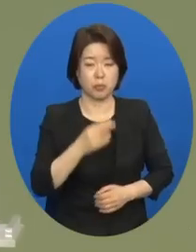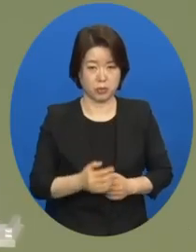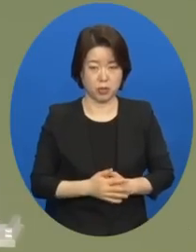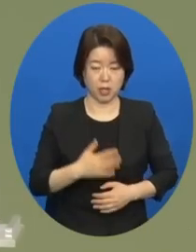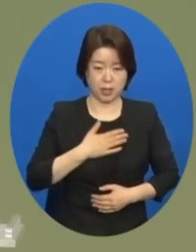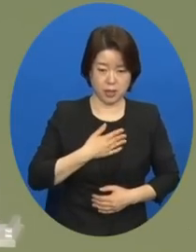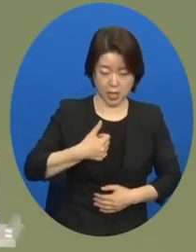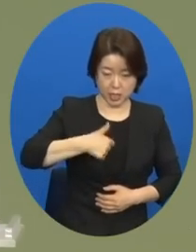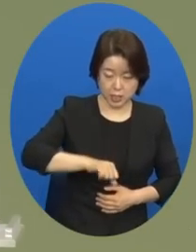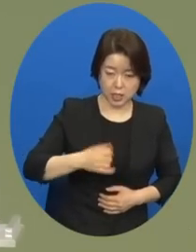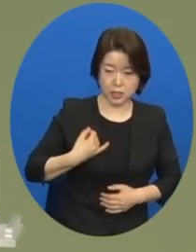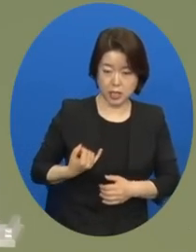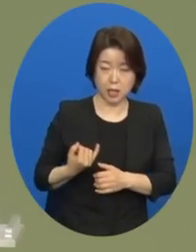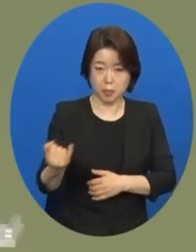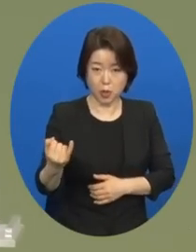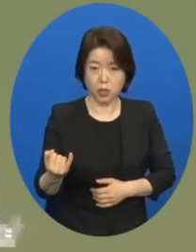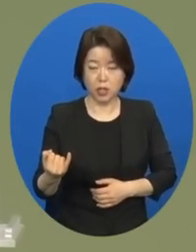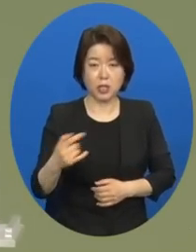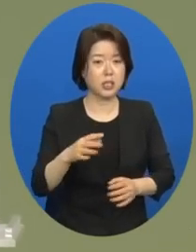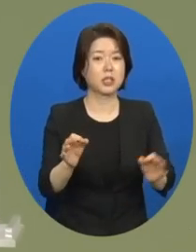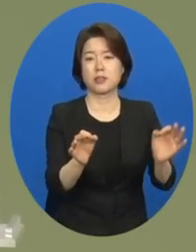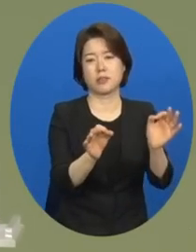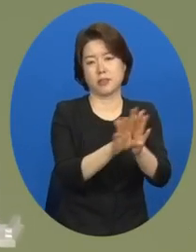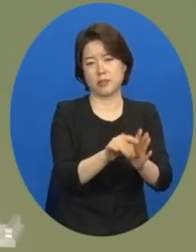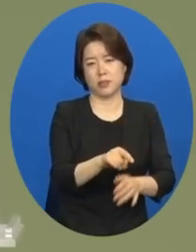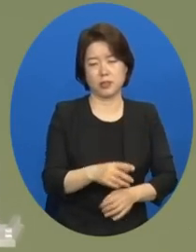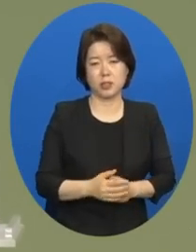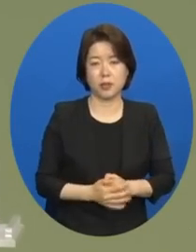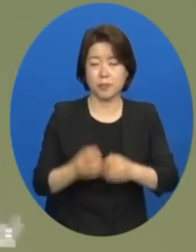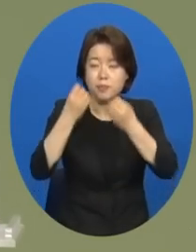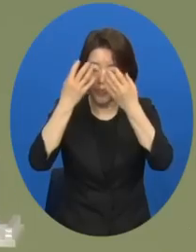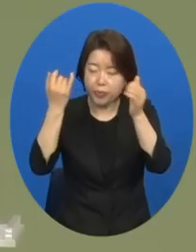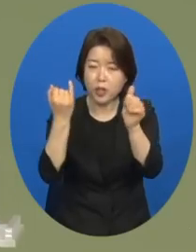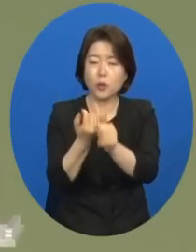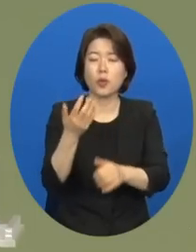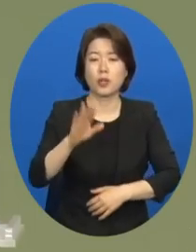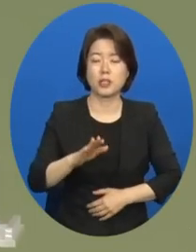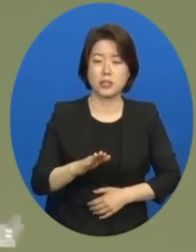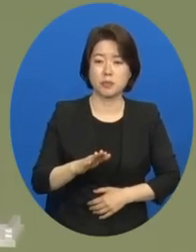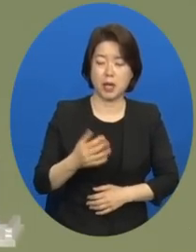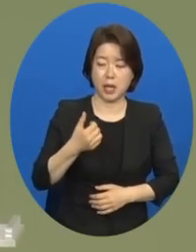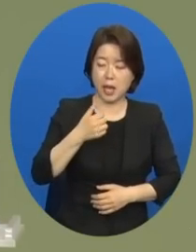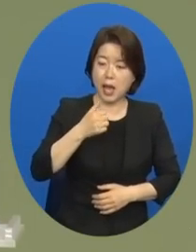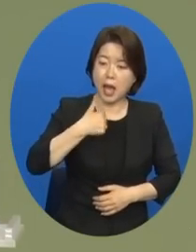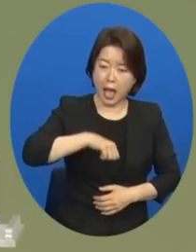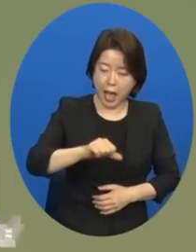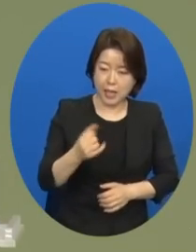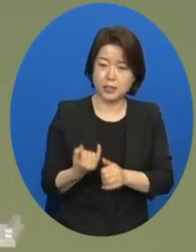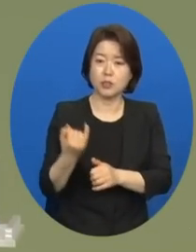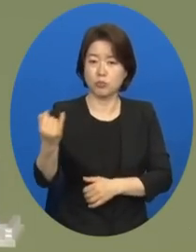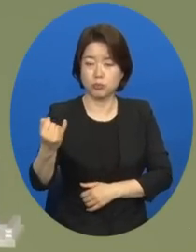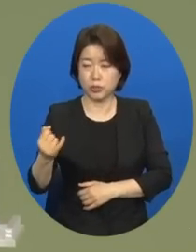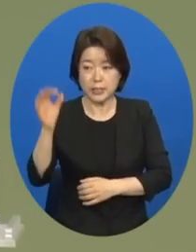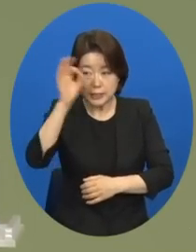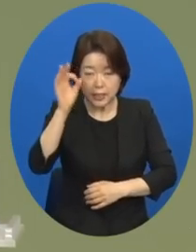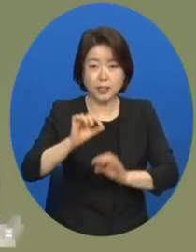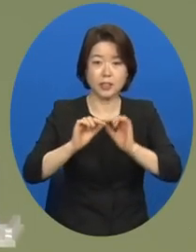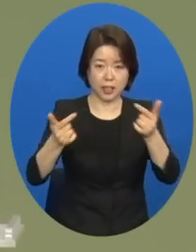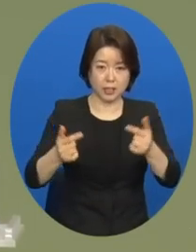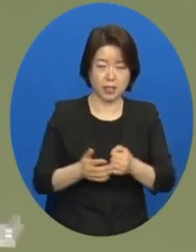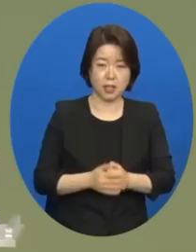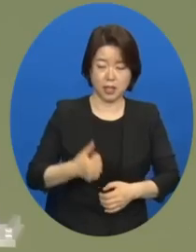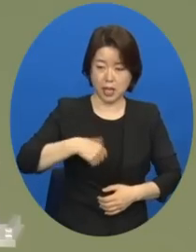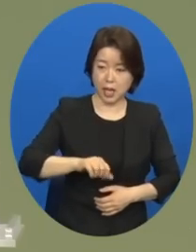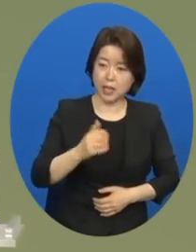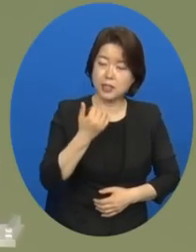자식 내며느리 이런게 이제 없어지는 거죠 신결혼이지만 며느리감을 구하는게 아니더라고요 아들의 아내를 구하는